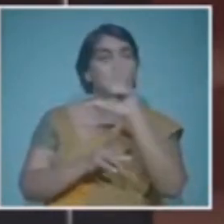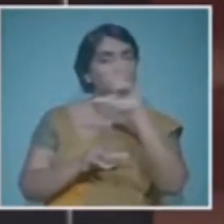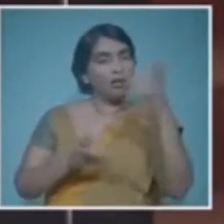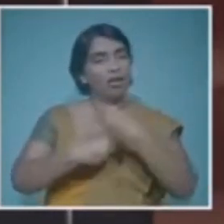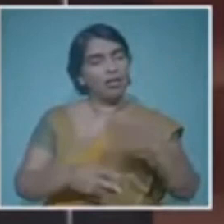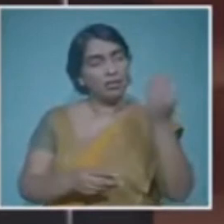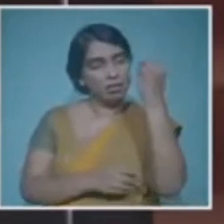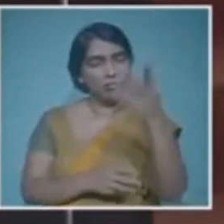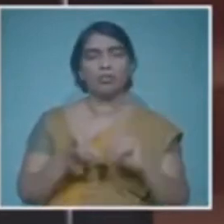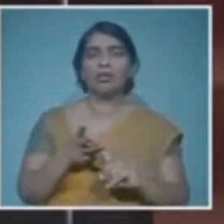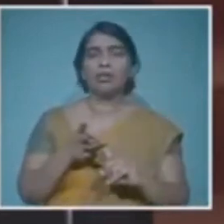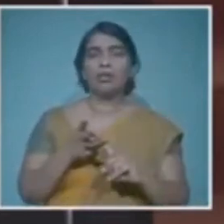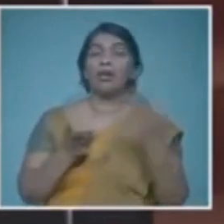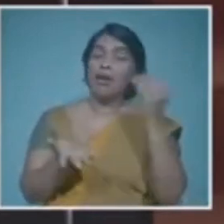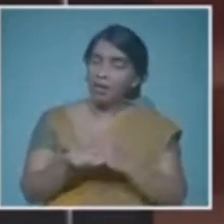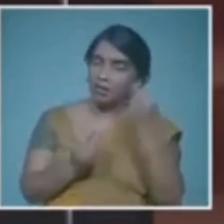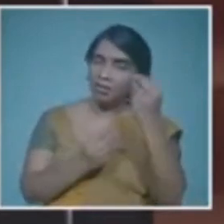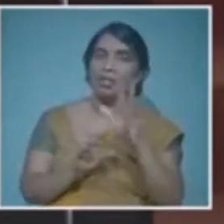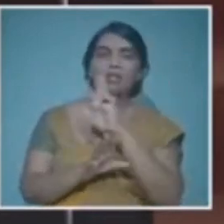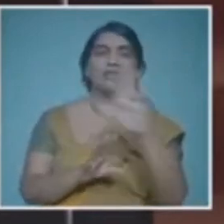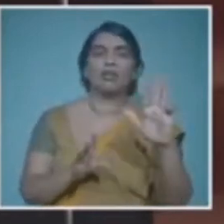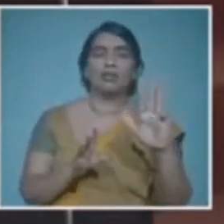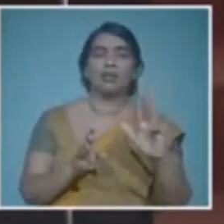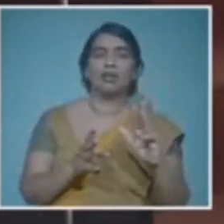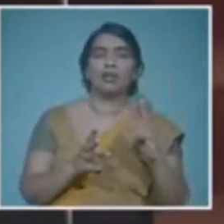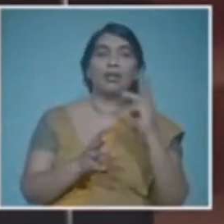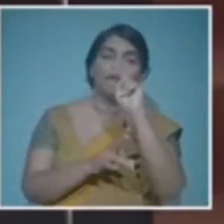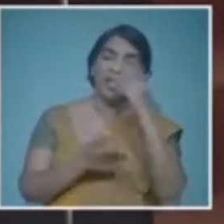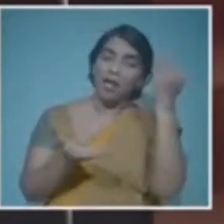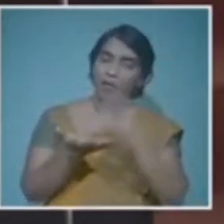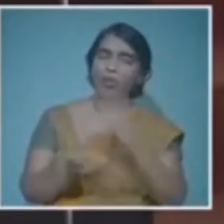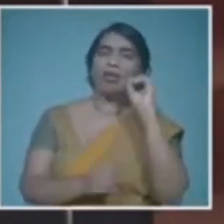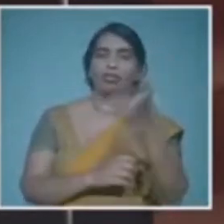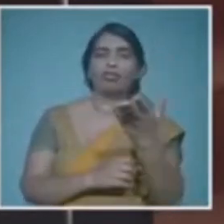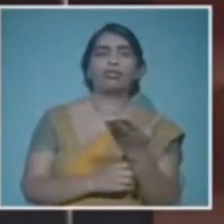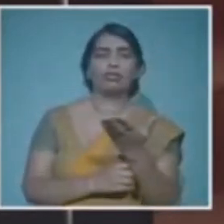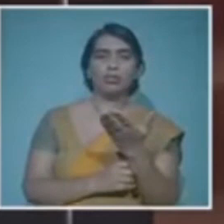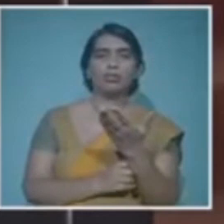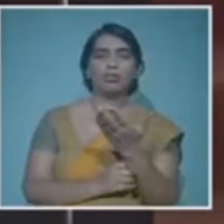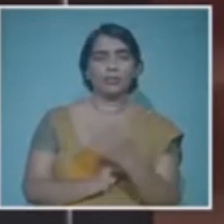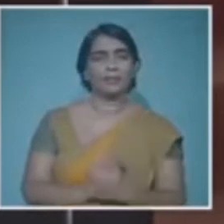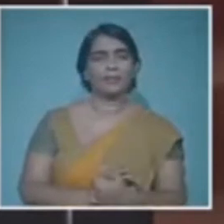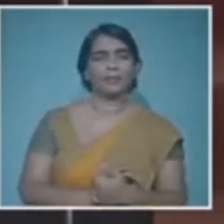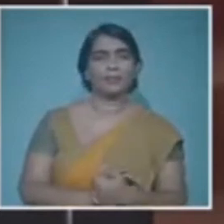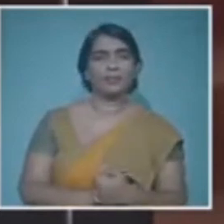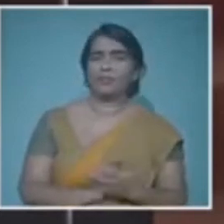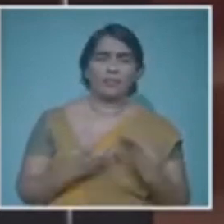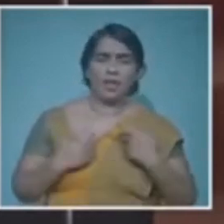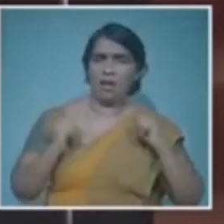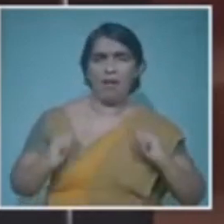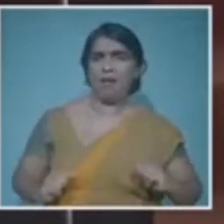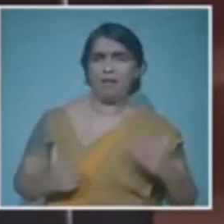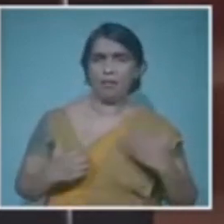කරන්නත් දුන්නා. ආයිත් ඇති කරන්නත් දුන්නා. 19 නැති කරන්නත් දුන්නා. ඉතින් මෙහෙම මම නම් ආඩම්බර වෙනවා.